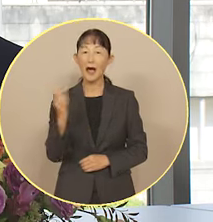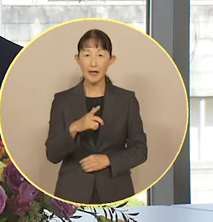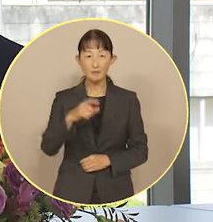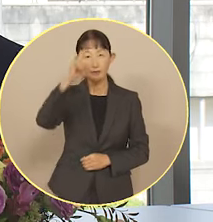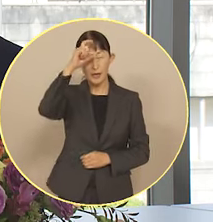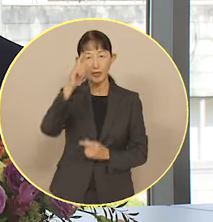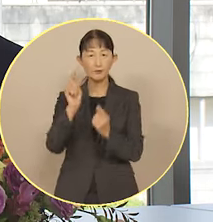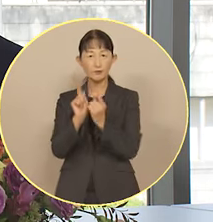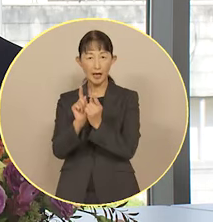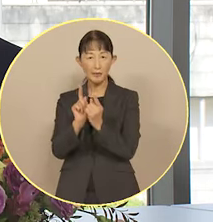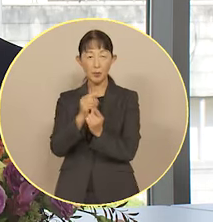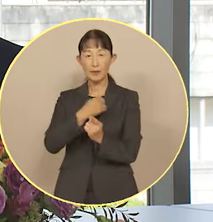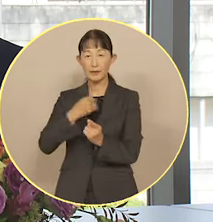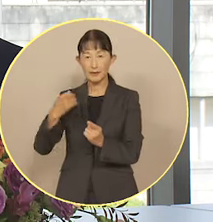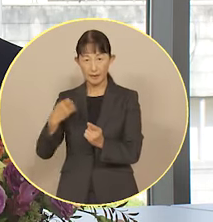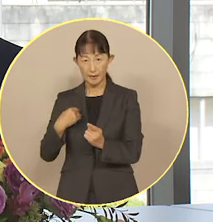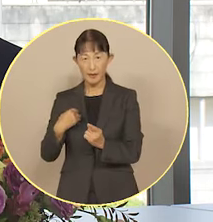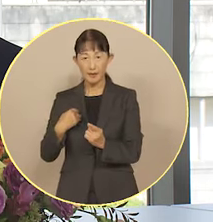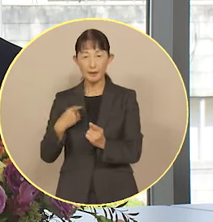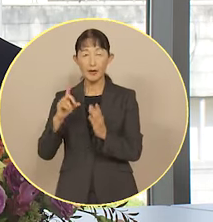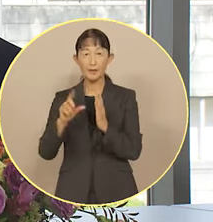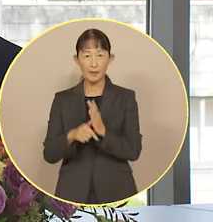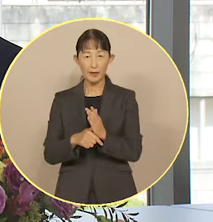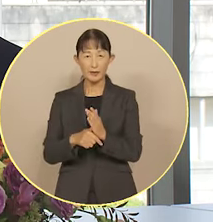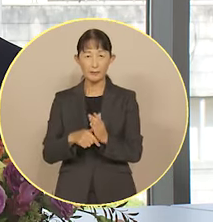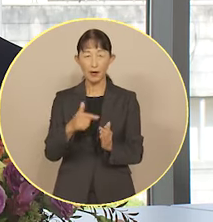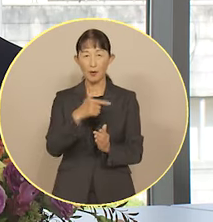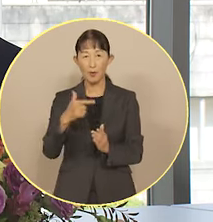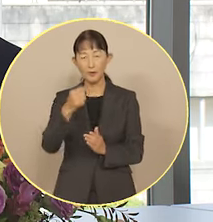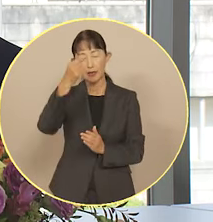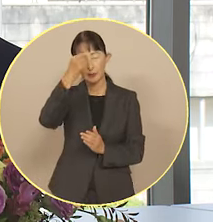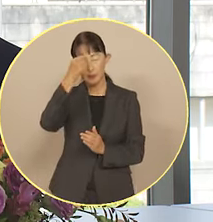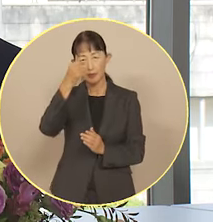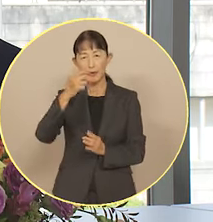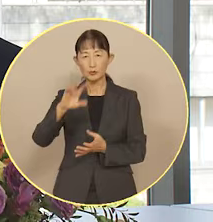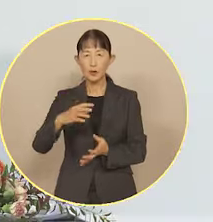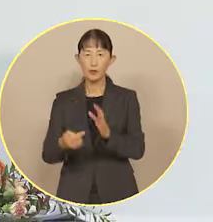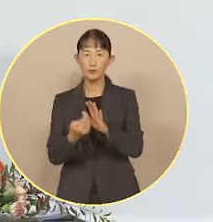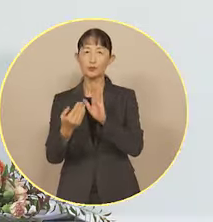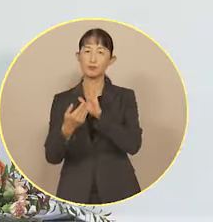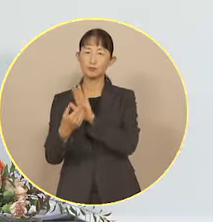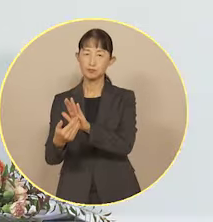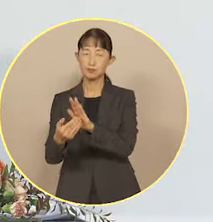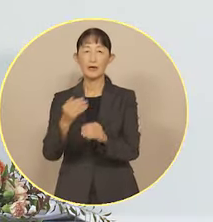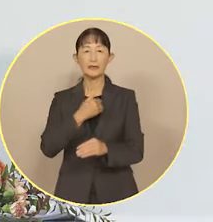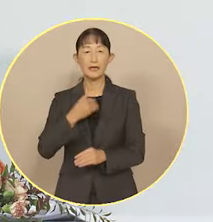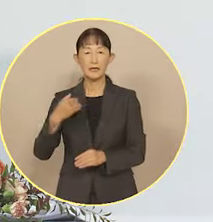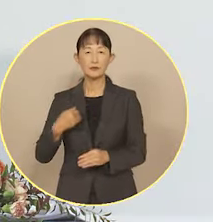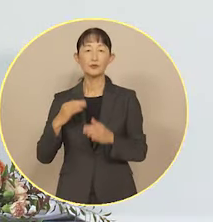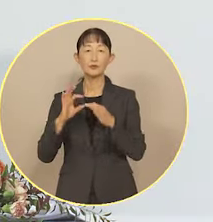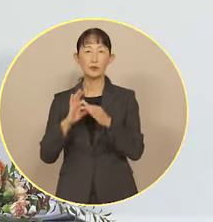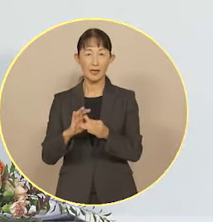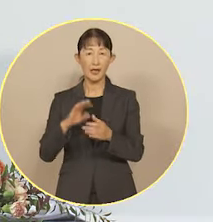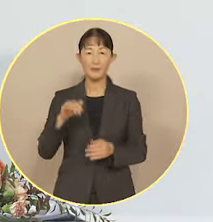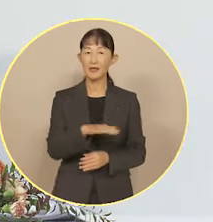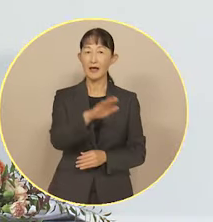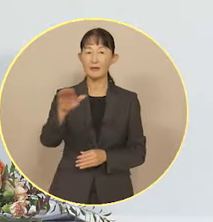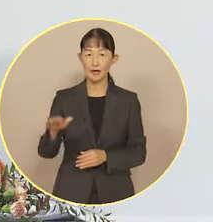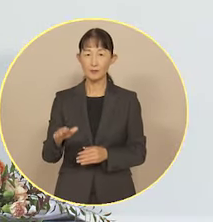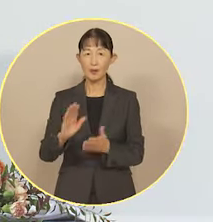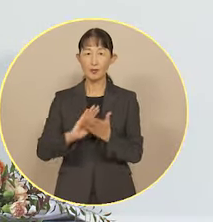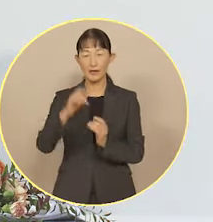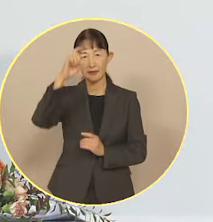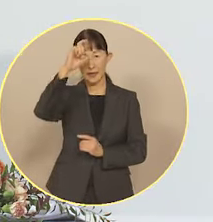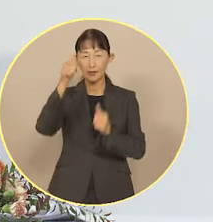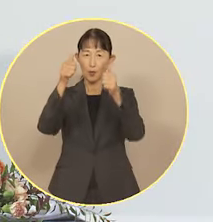警察の対応がま大きなあのトラブル被害を防ぐことにつながりますので是非県民の皆様にも県警のホームページ